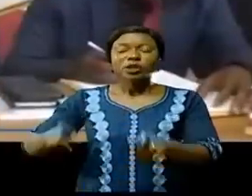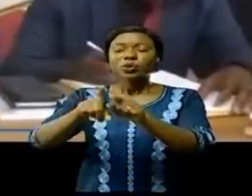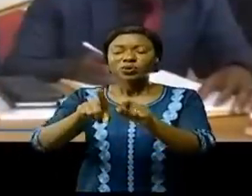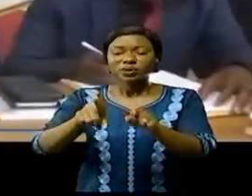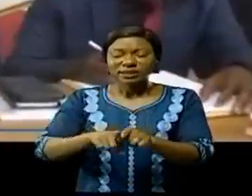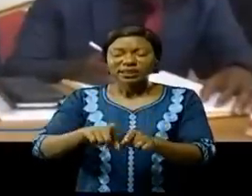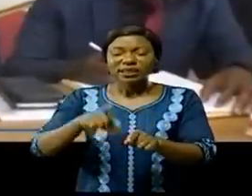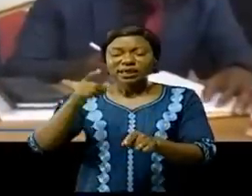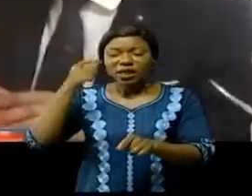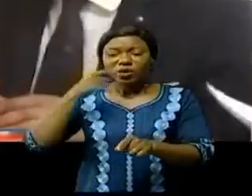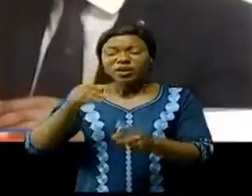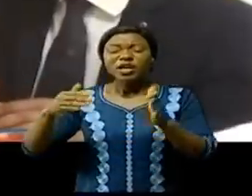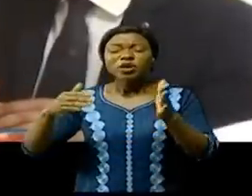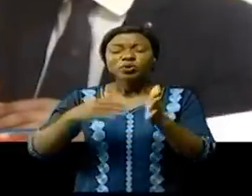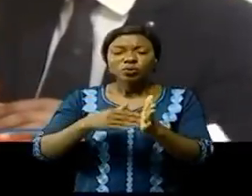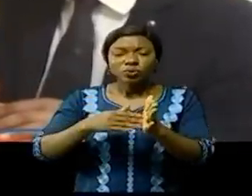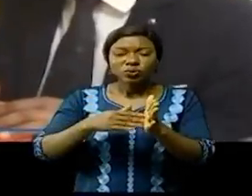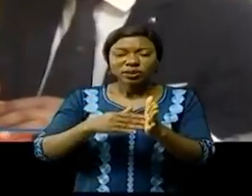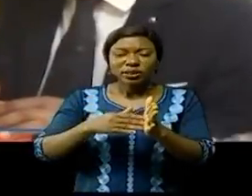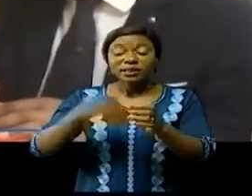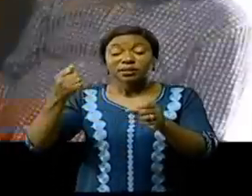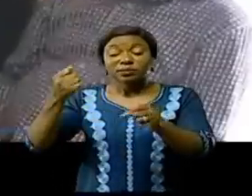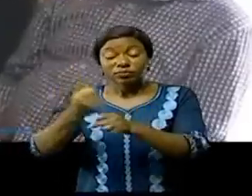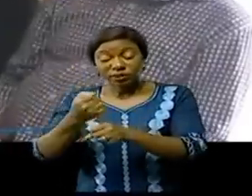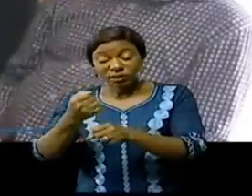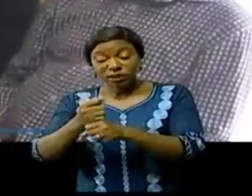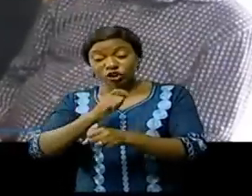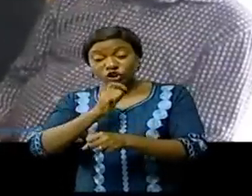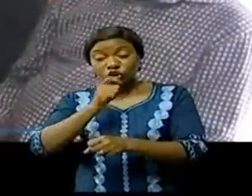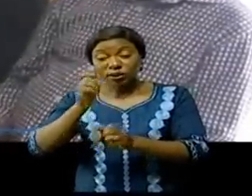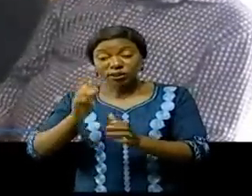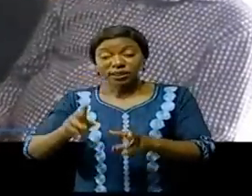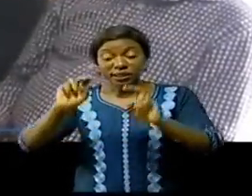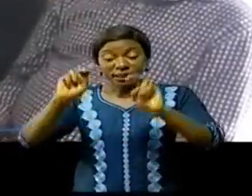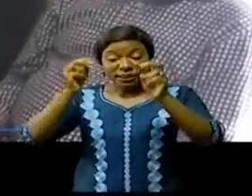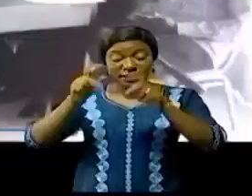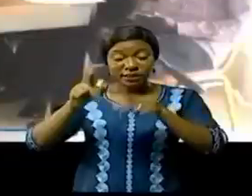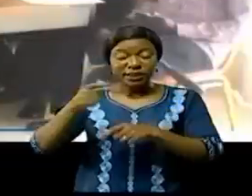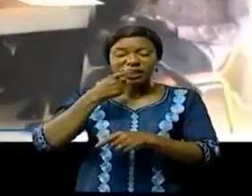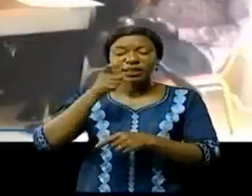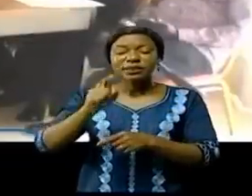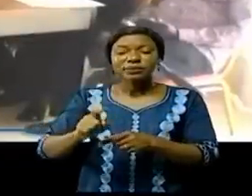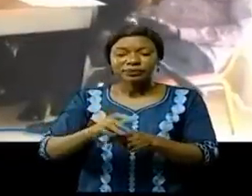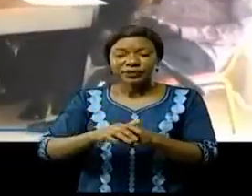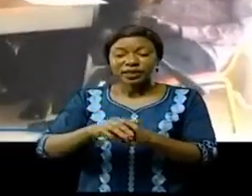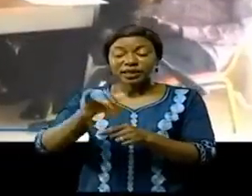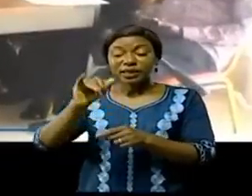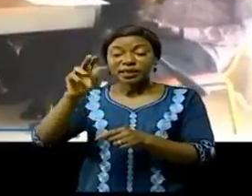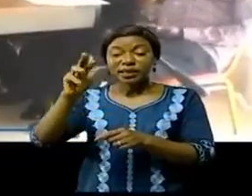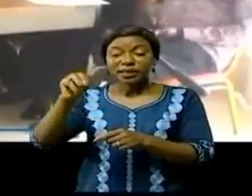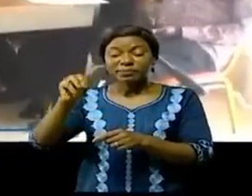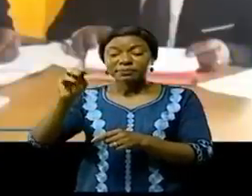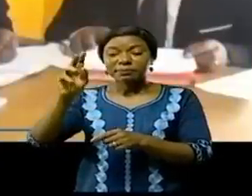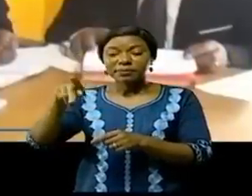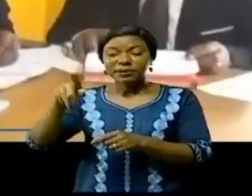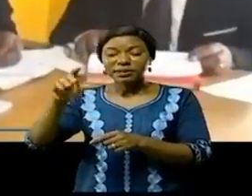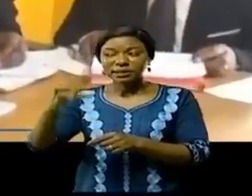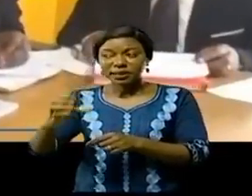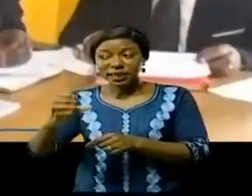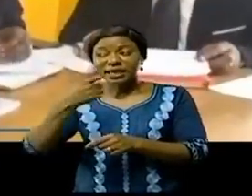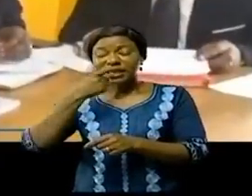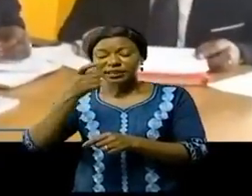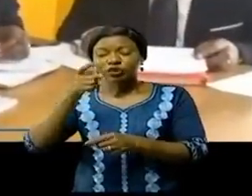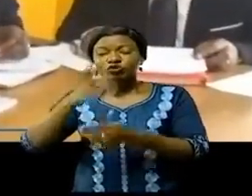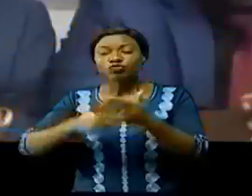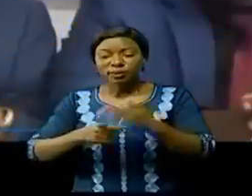des journalistes en République démocratique du Congo. Et les textes régissant l'UNPC et la commission de discipline et d'éthique